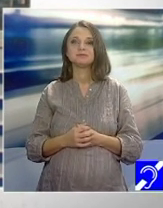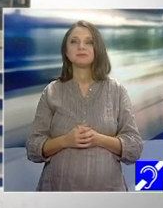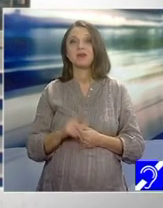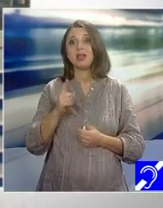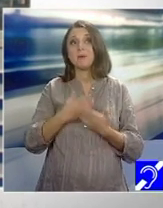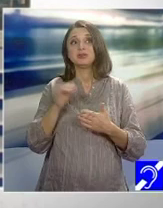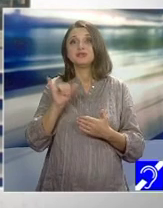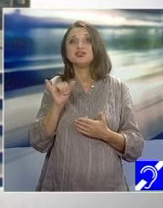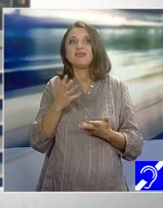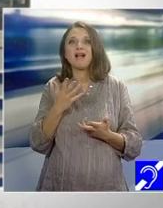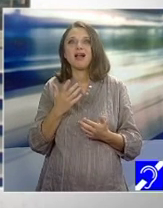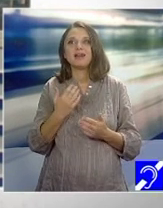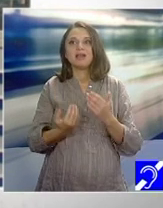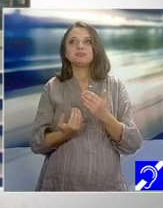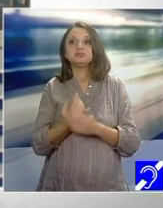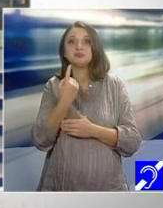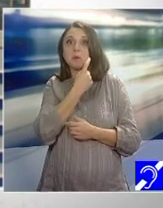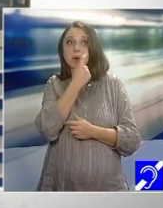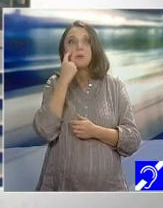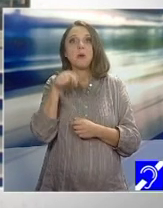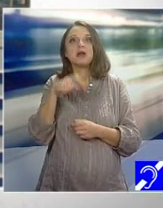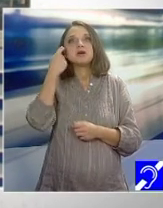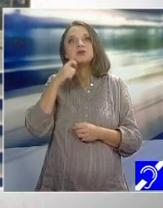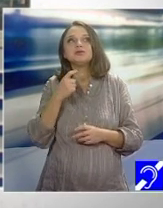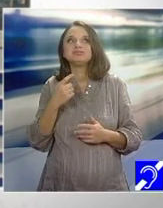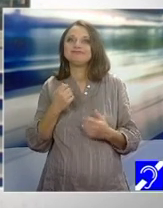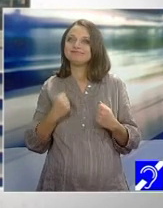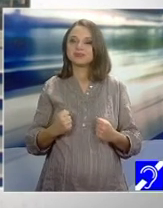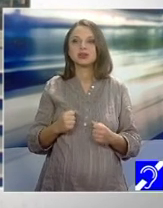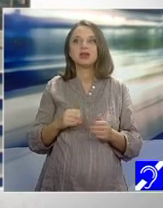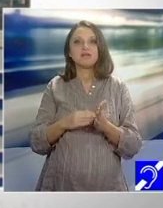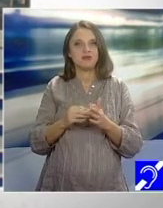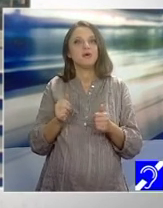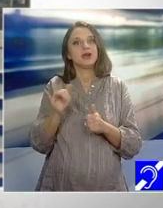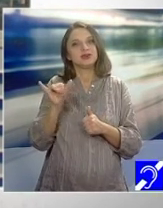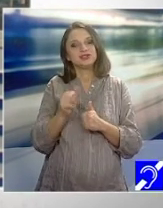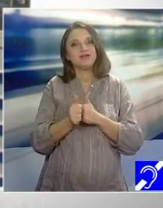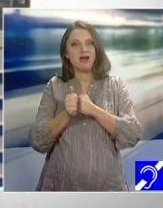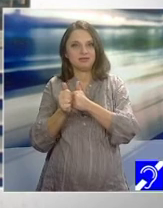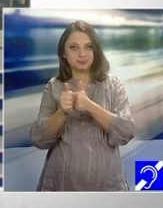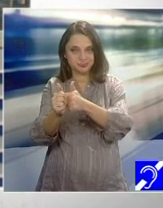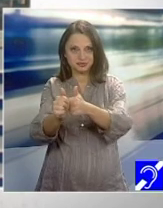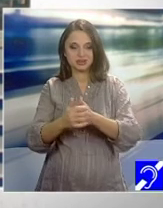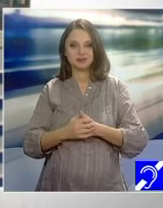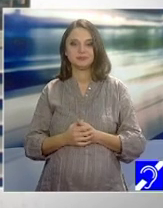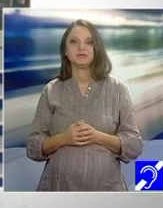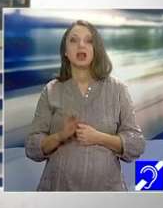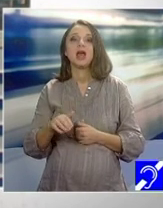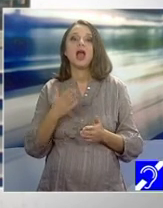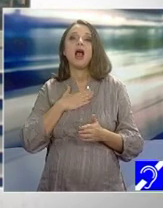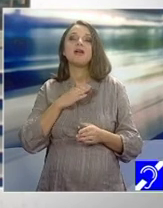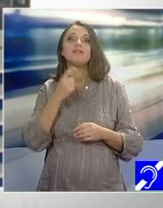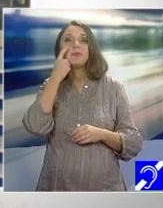Pentru cineva care nu știe, să ai pe cineva care te ghidează și plus că să ai că în ghid turistic avem informații pentru